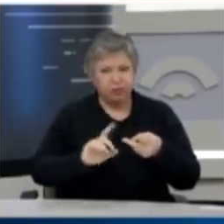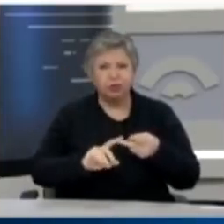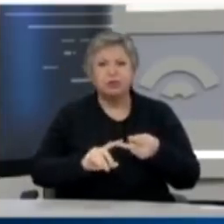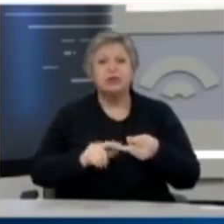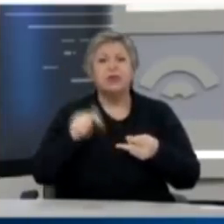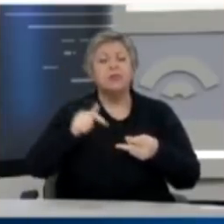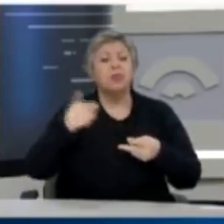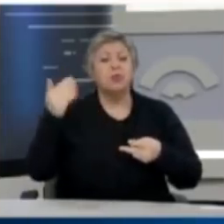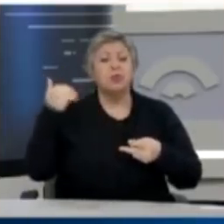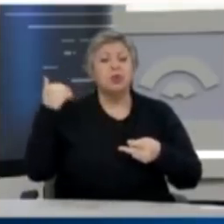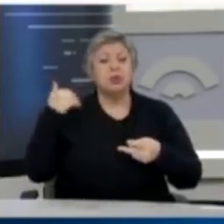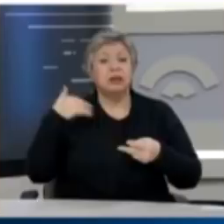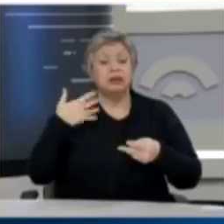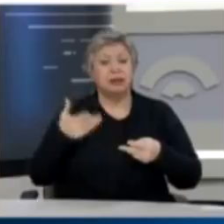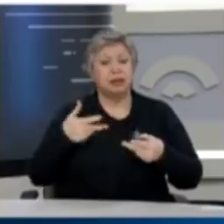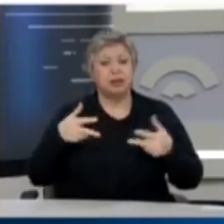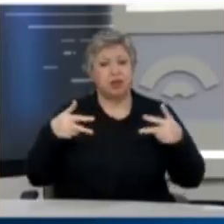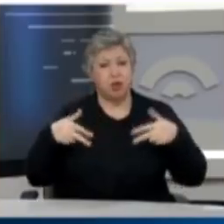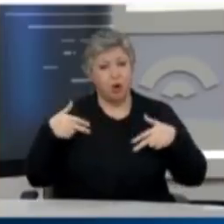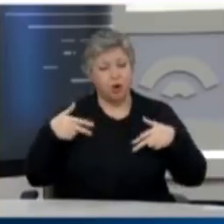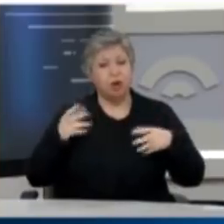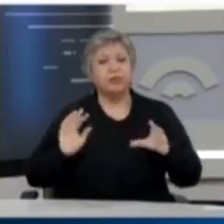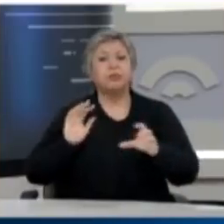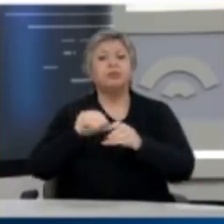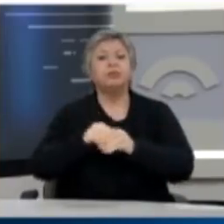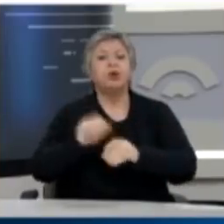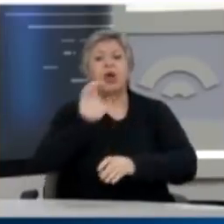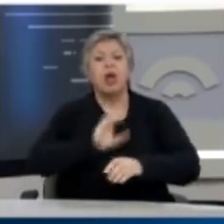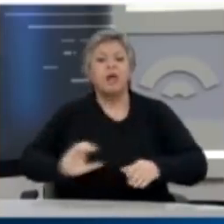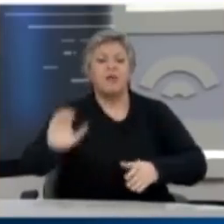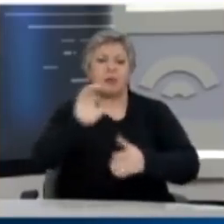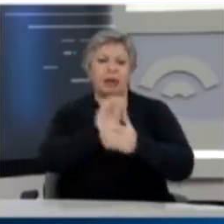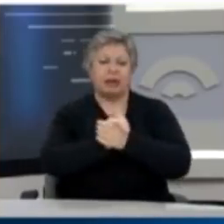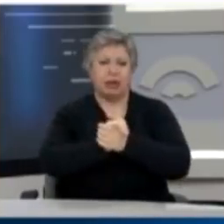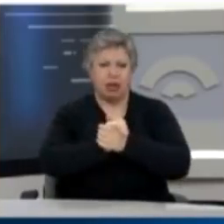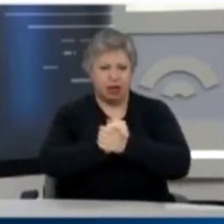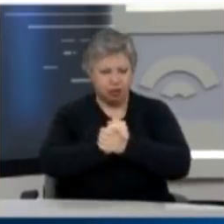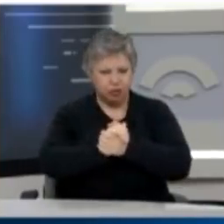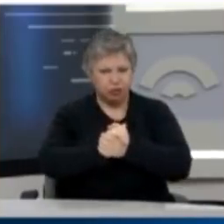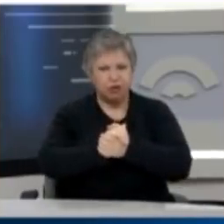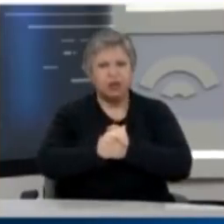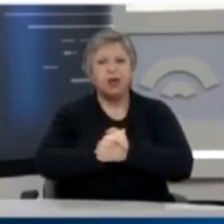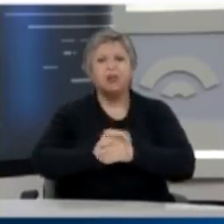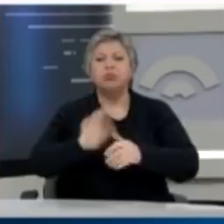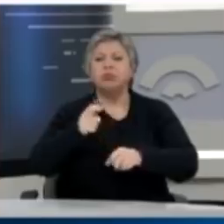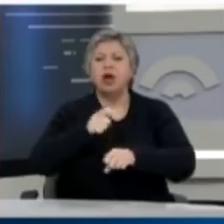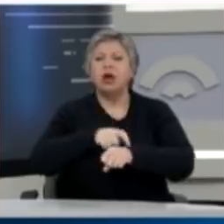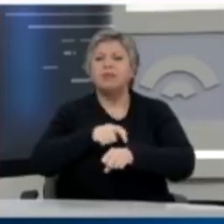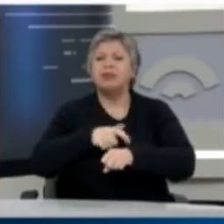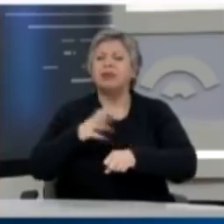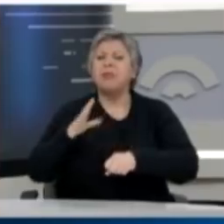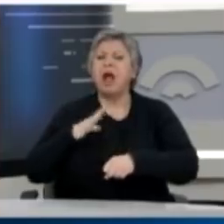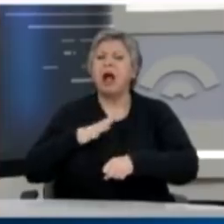ενσωμάτωση τότε της χώρας μας στην τότε ΟΚ, μετέπειτα Ευρωπαϊκή Ένωση, που τώρα πια ο λαός πολύ